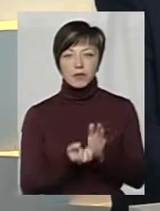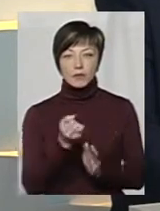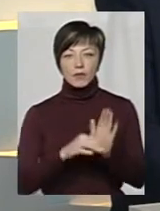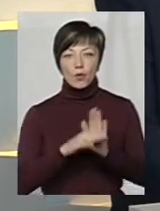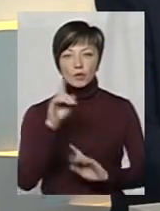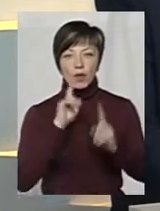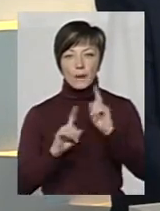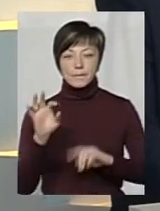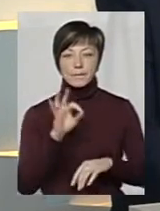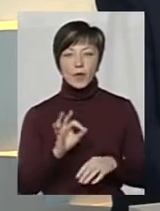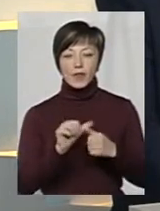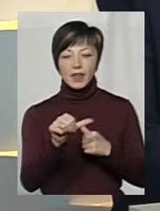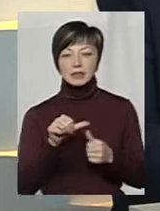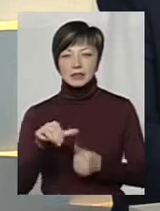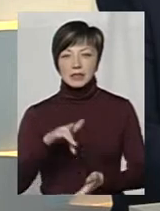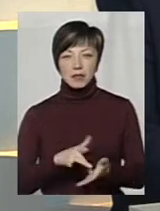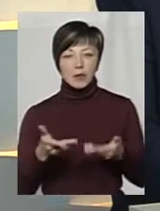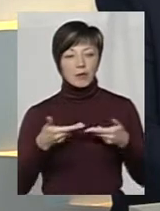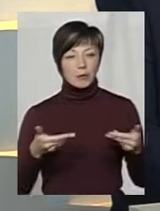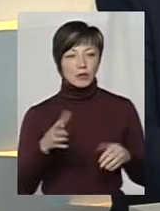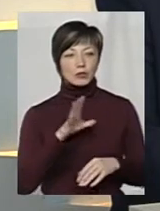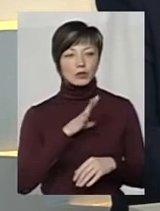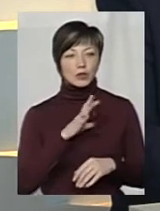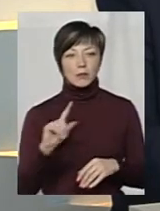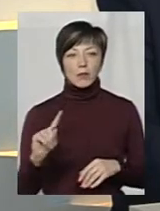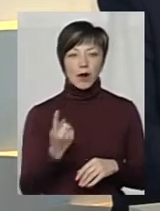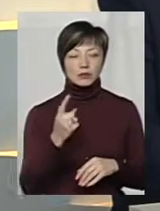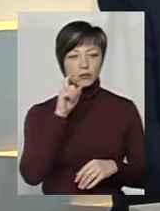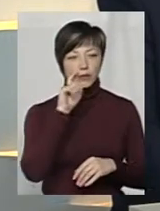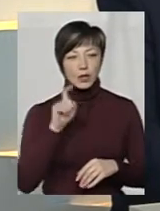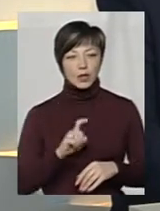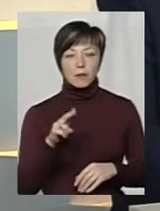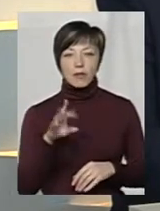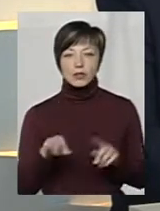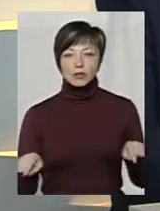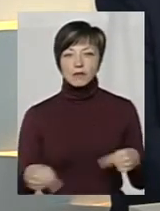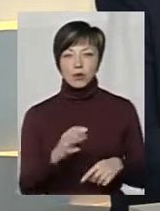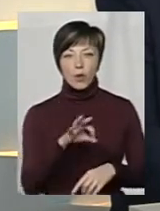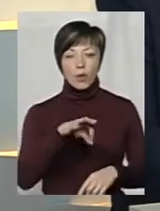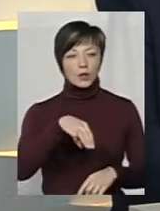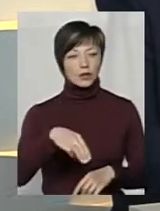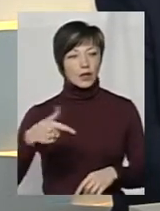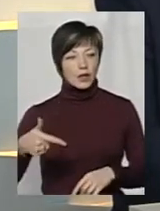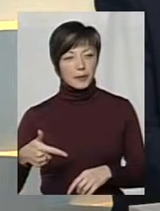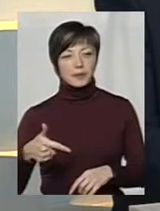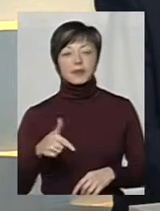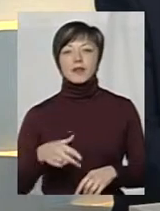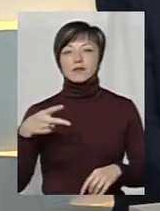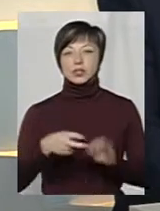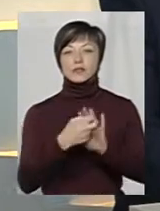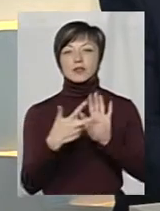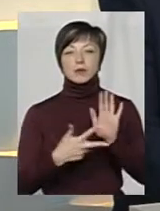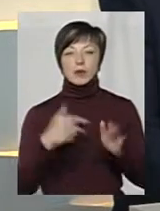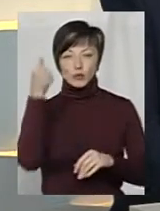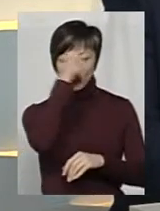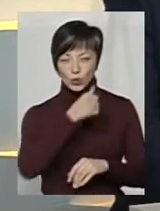Верховною Радою щодо децентралізації. Адже ми були першими в Україні по створенню об'єднаних територіальних громад, і в 2018